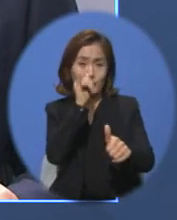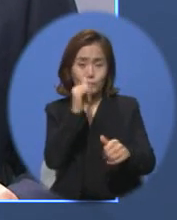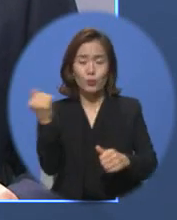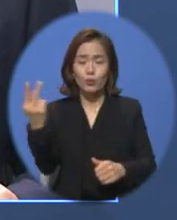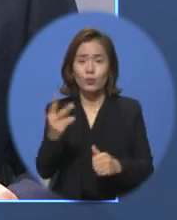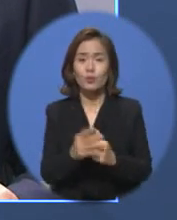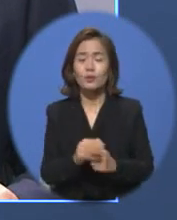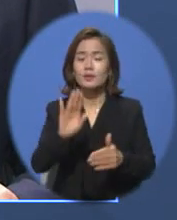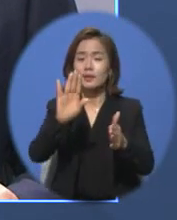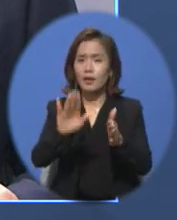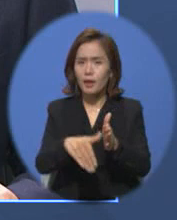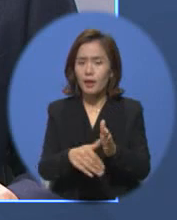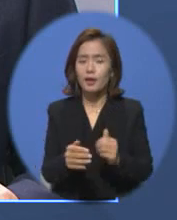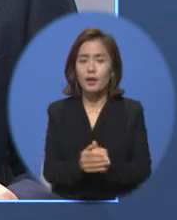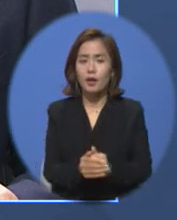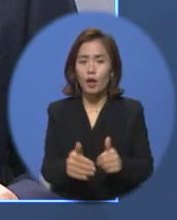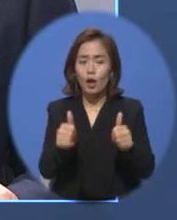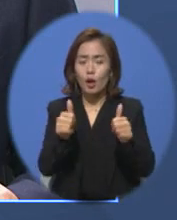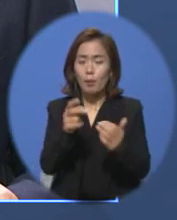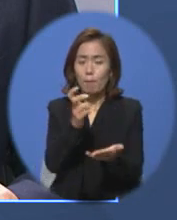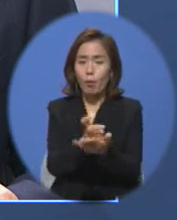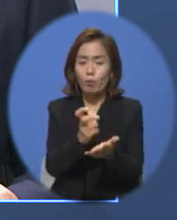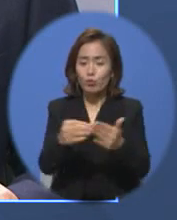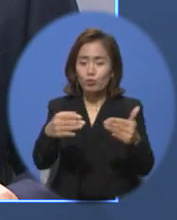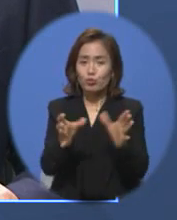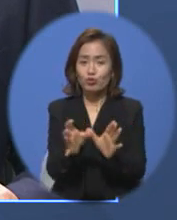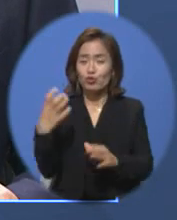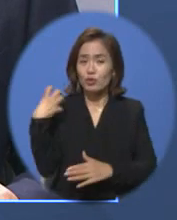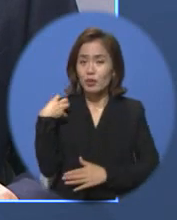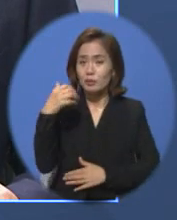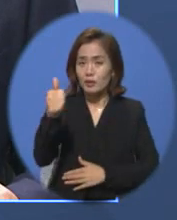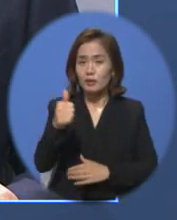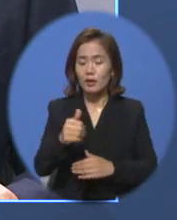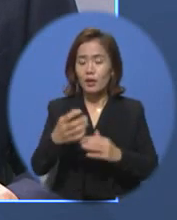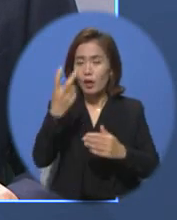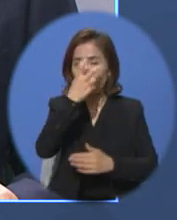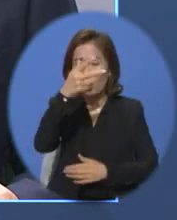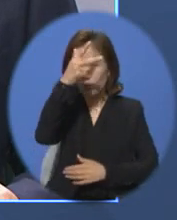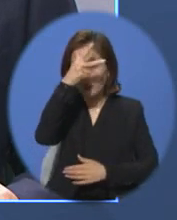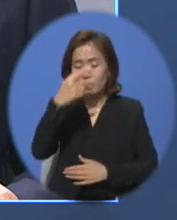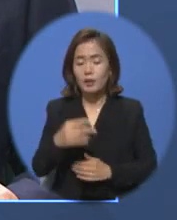국회의원첫해였던2016년에는